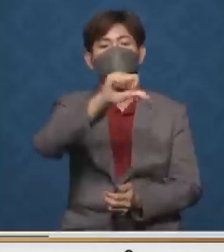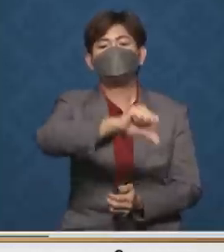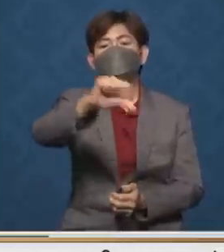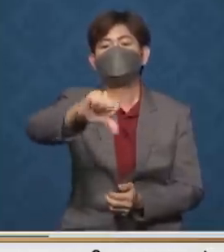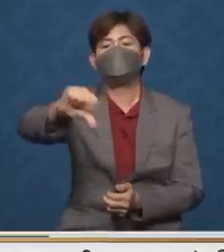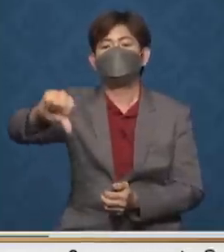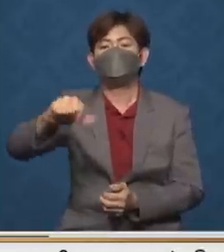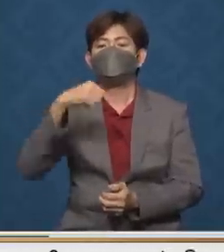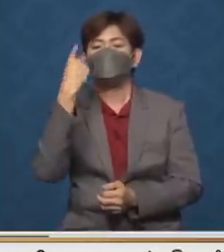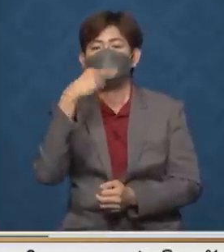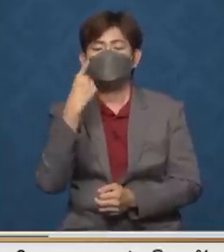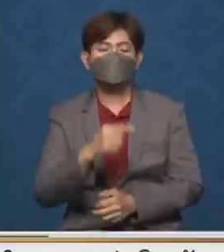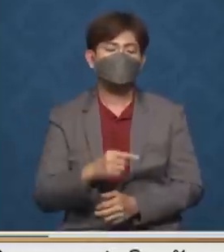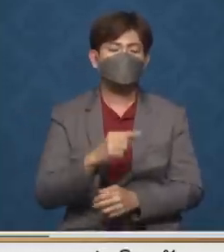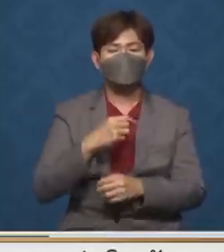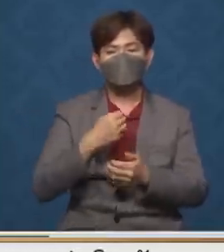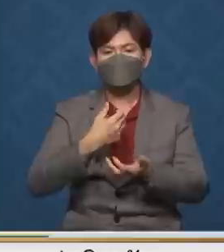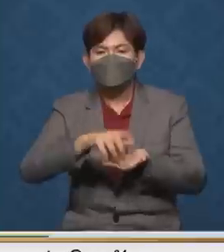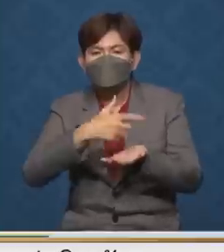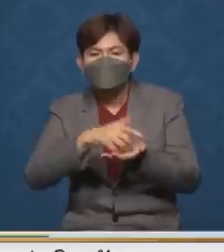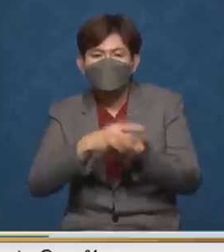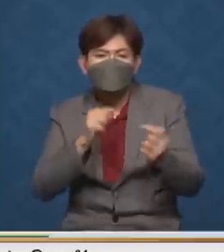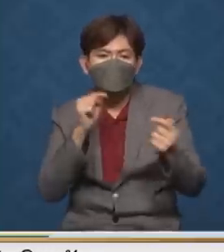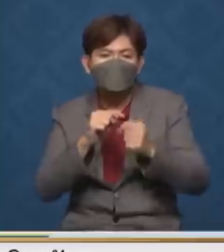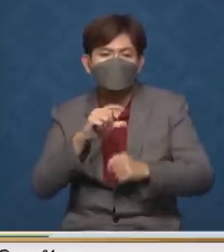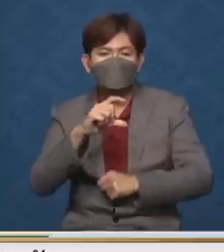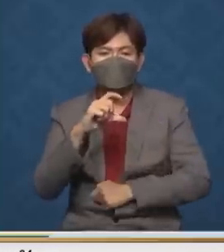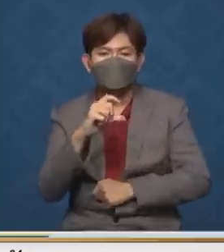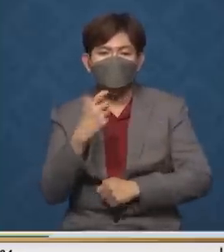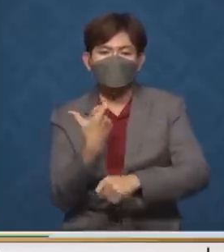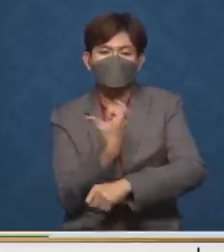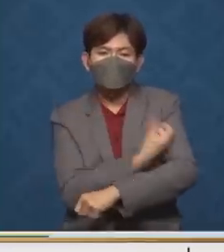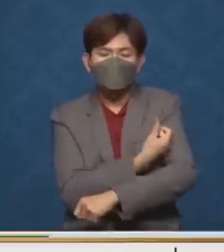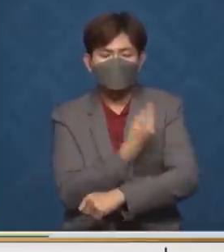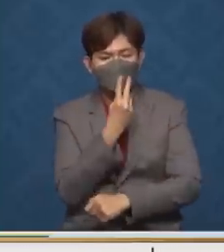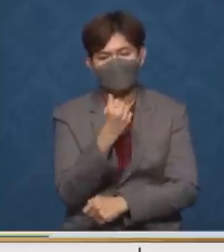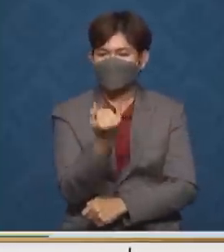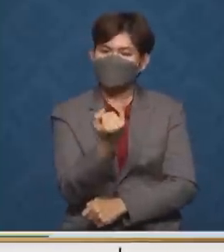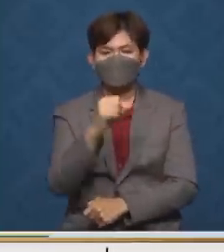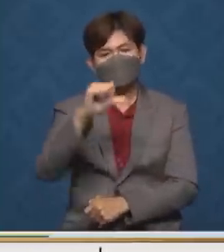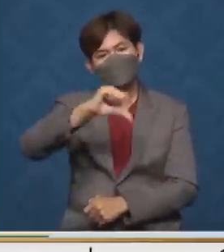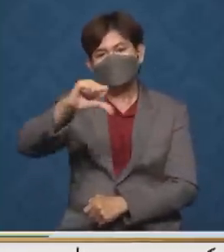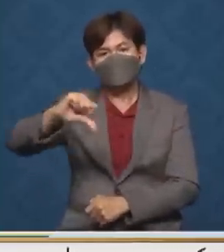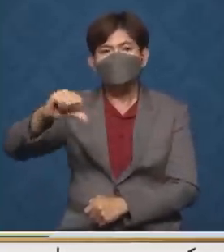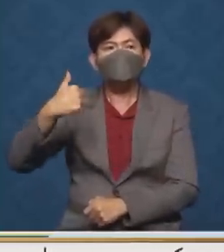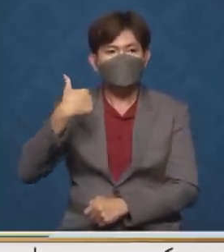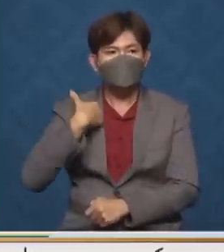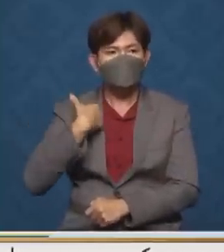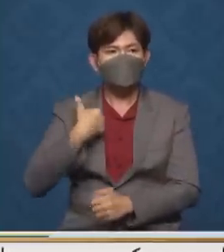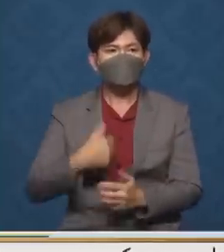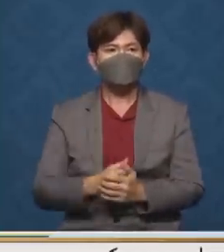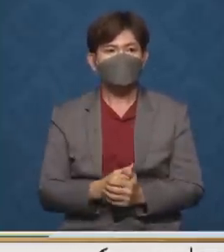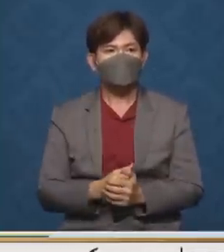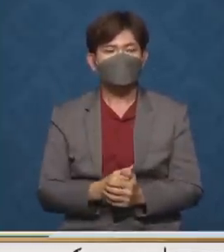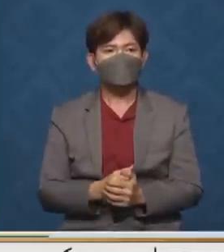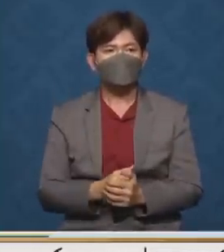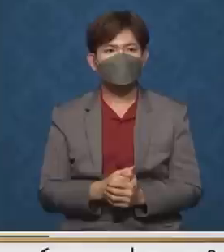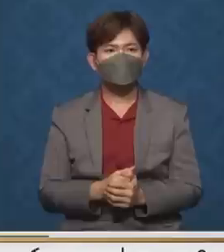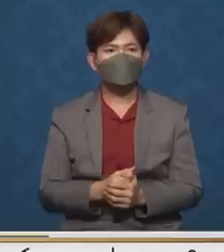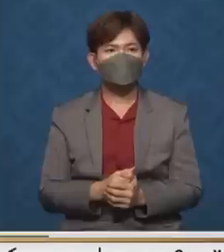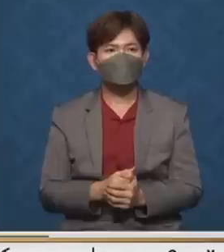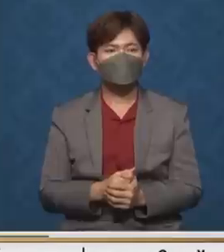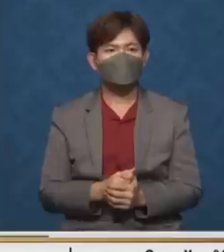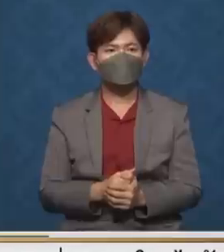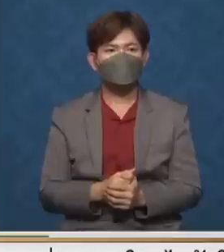ว่าผู้ที่ออกมาวิภาวิจารยเรื่องของวัคซีน เป็นแบบนูนแบบนี้ต่อไปครับ อกงานนึง นี่ครับ